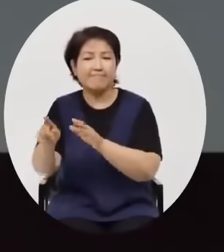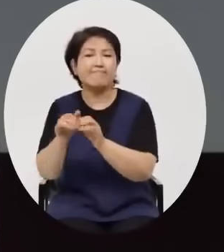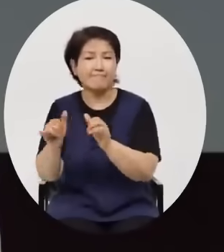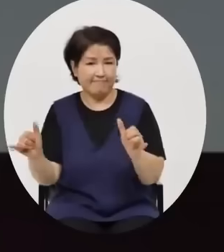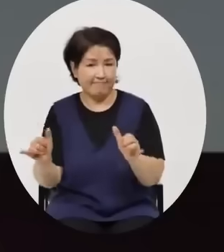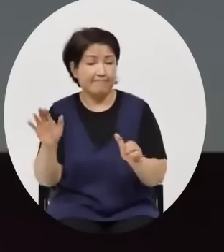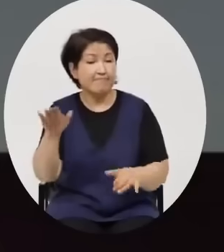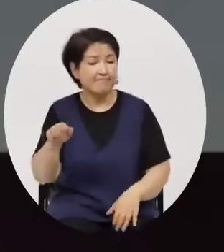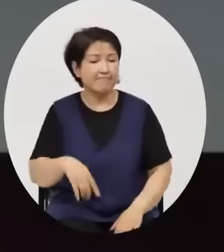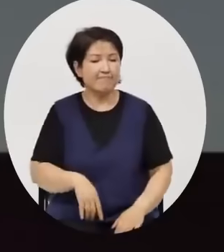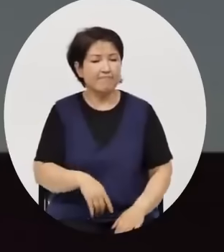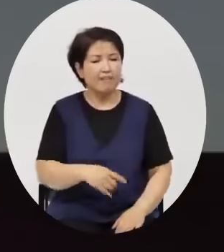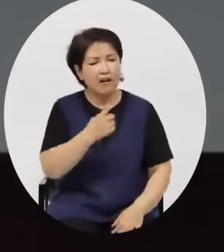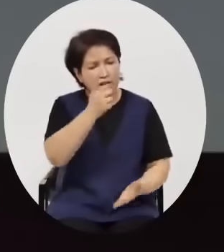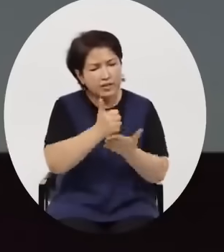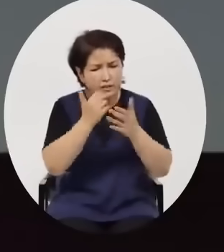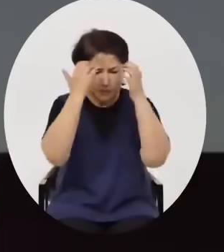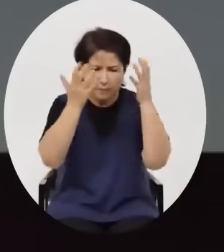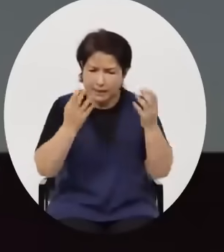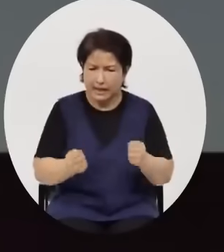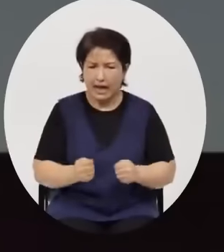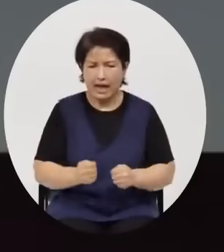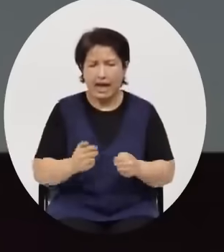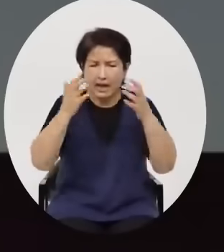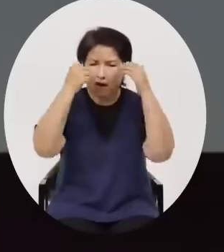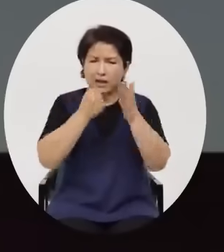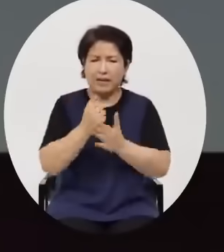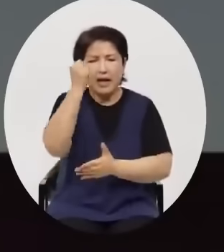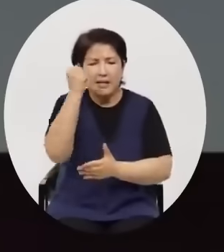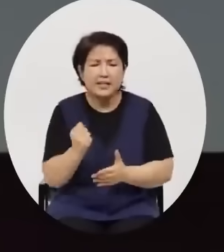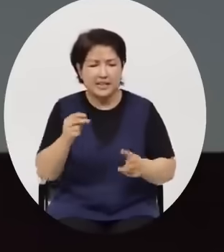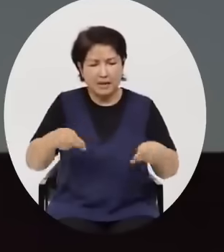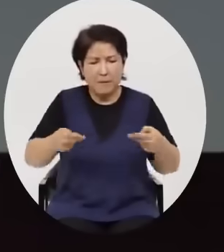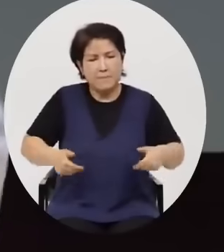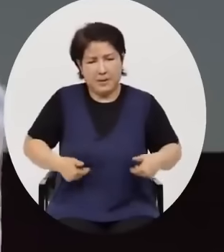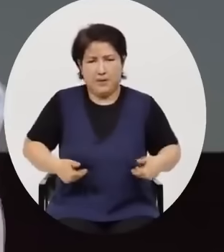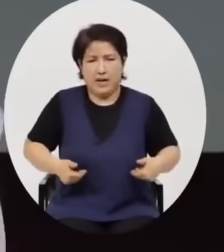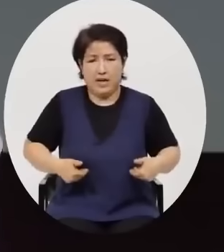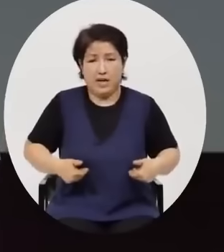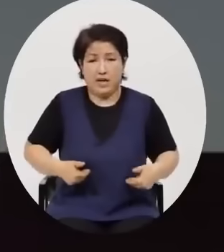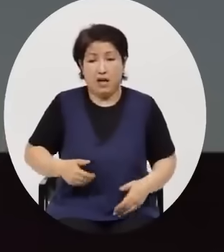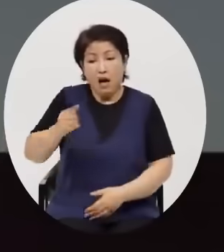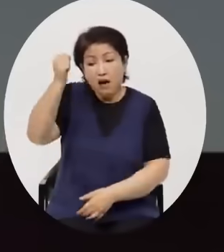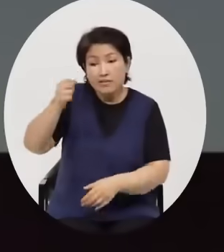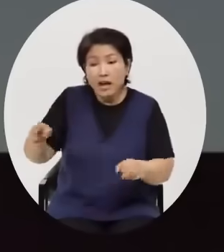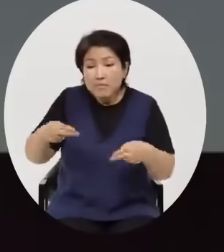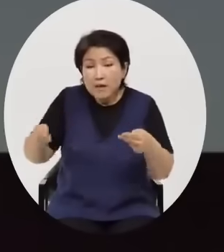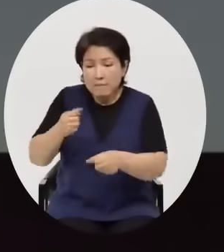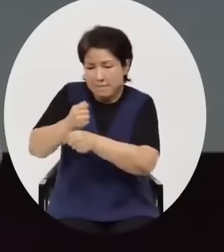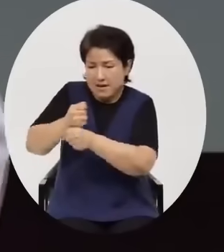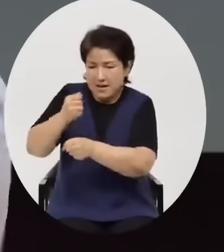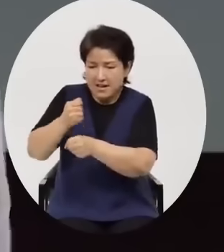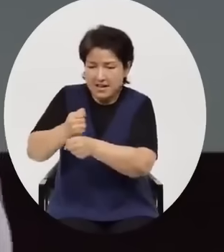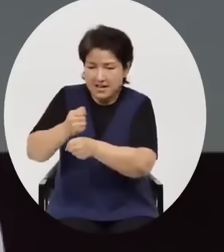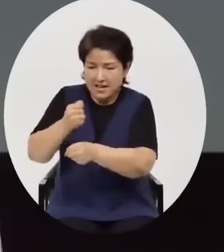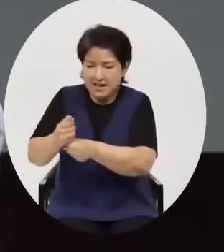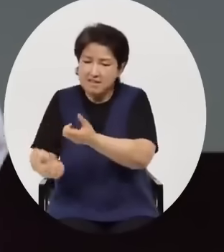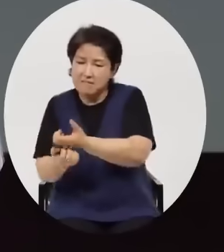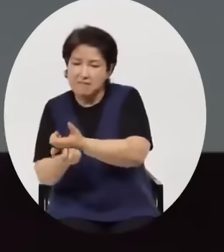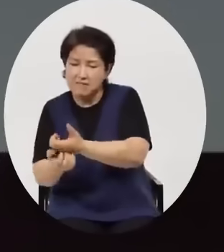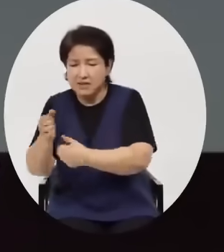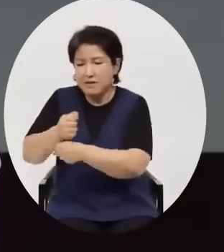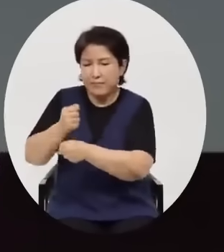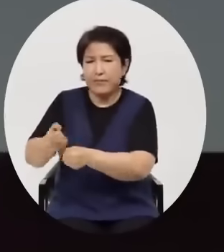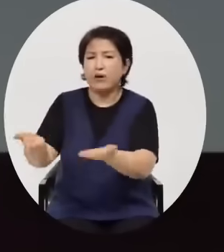선생님들이 참선하려면 얼마나 힘들어. 여름에는 그래도 냉면을 먹어야 돼. 그리고 냉면을 가져와서 공양한다고 또 불리는 사람이 있어. 아이고,